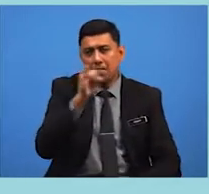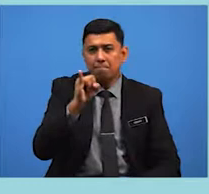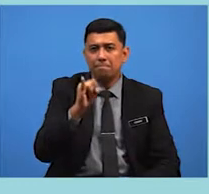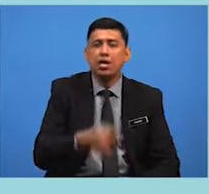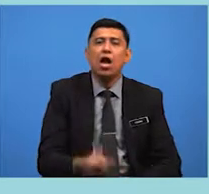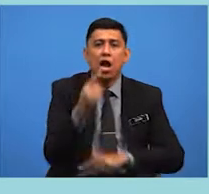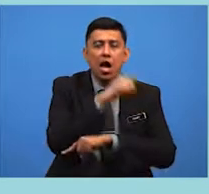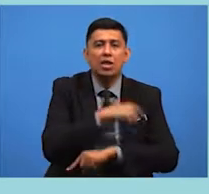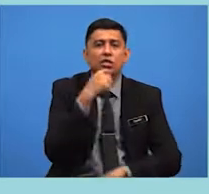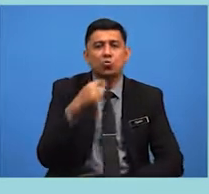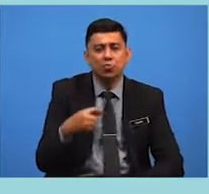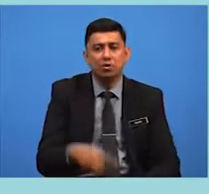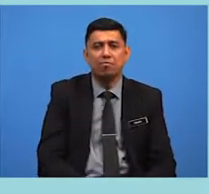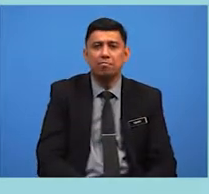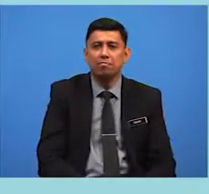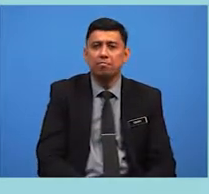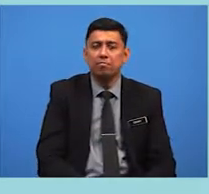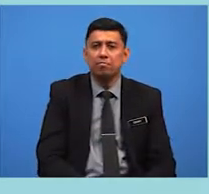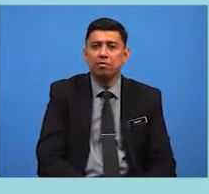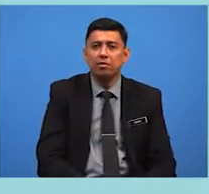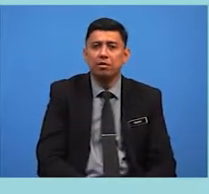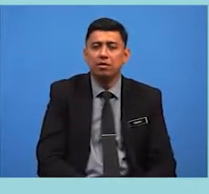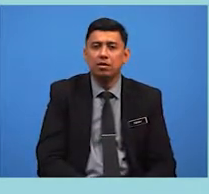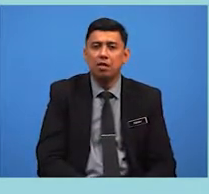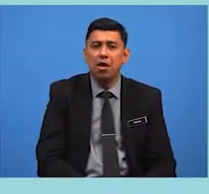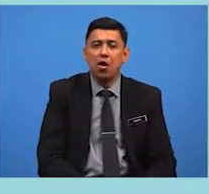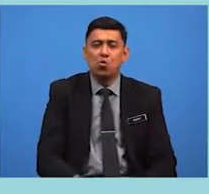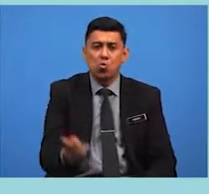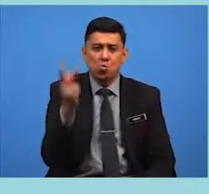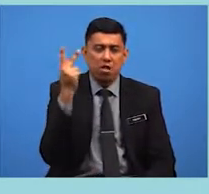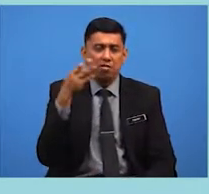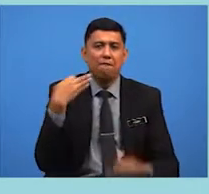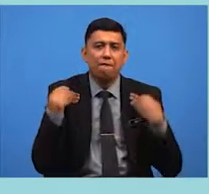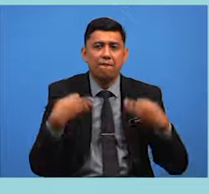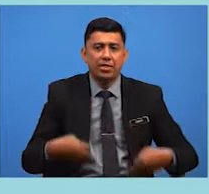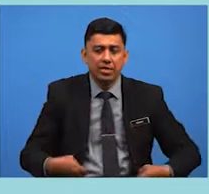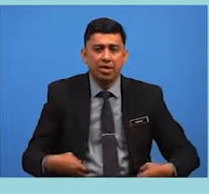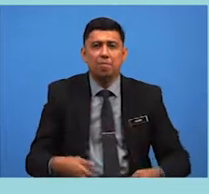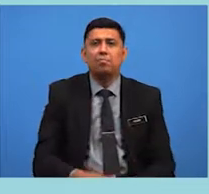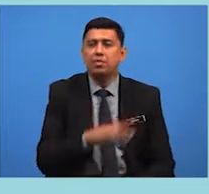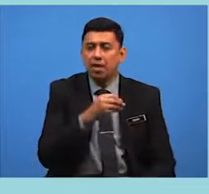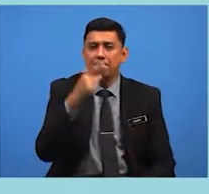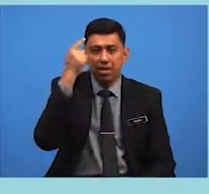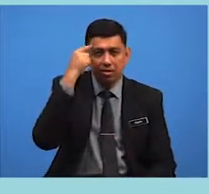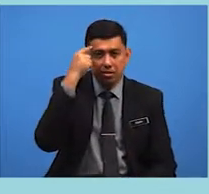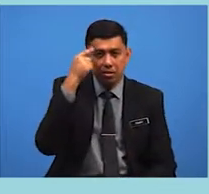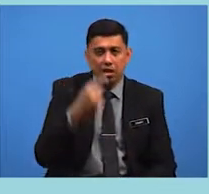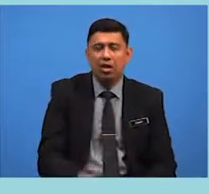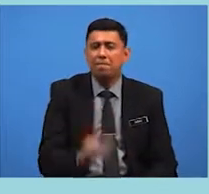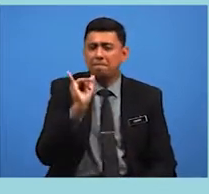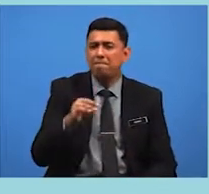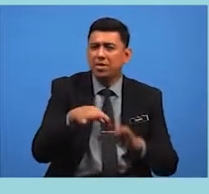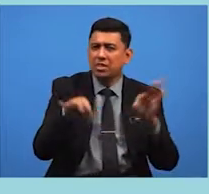tua. Seterusnya, persoalan kekuatan fizikal dan mental yang amat penting untuk